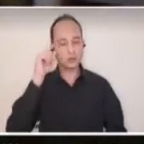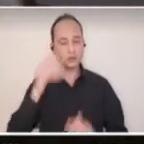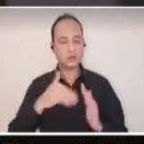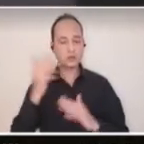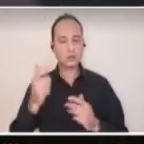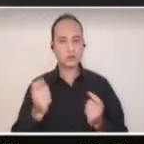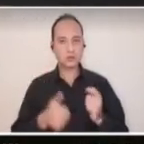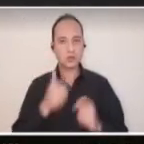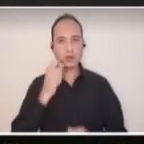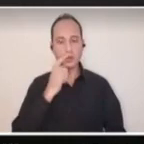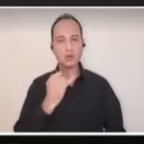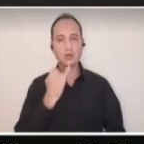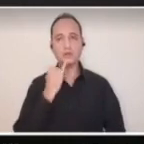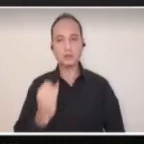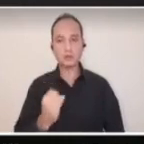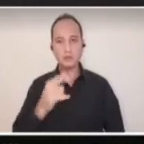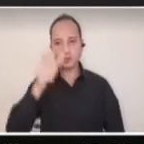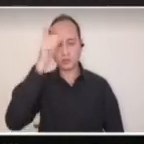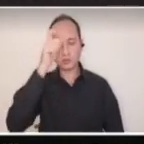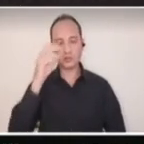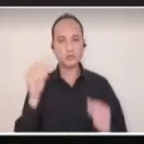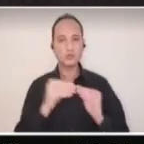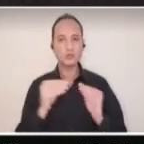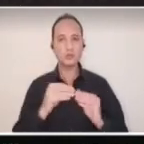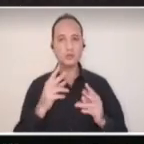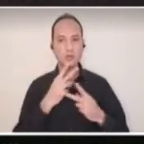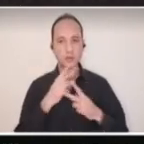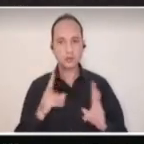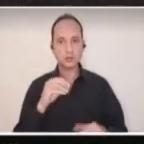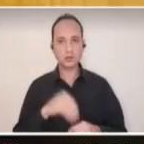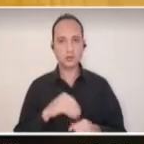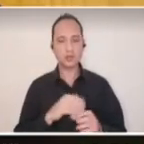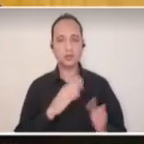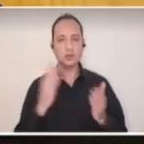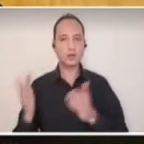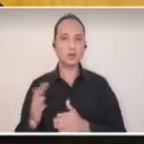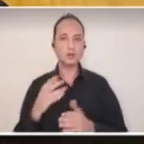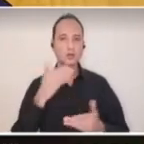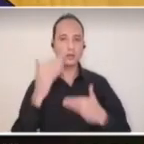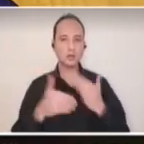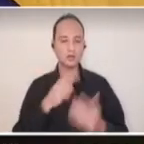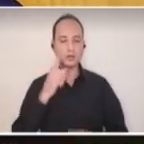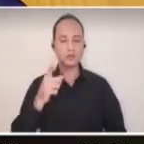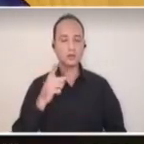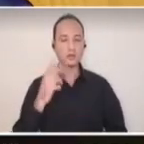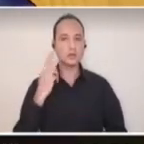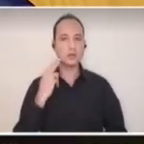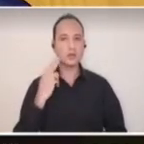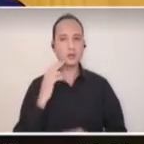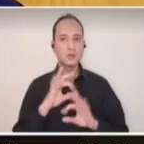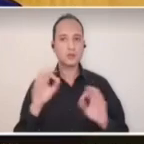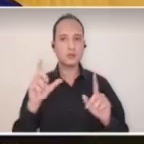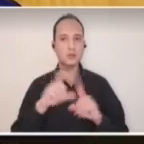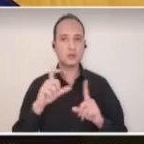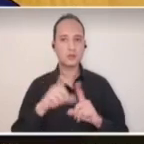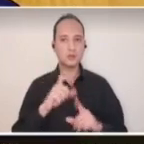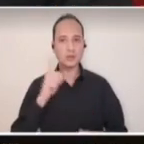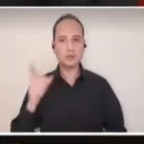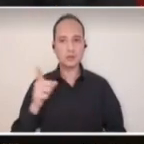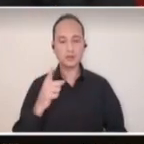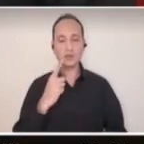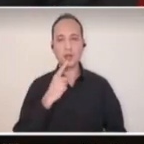Ankara ziyaretinde Türkiye'yi suçlayan açıklamaları için ayrı bir parantez açtı. Densiz Denditas'ın ağzının payını